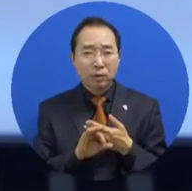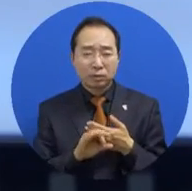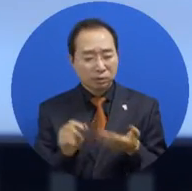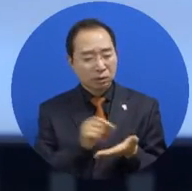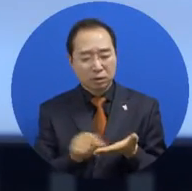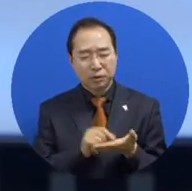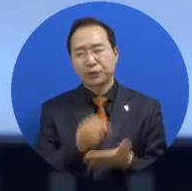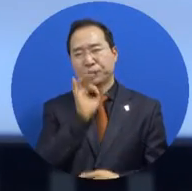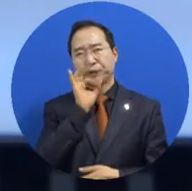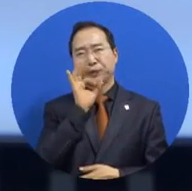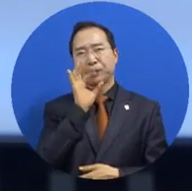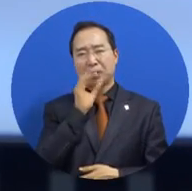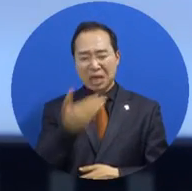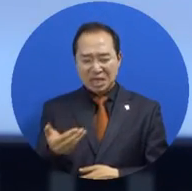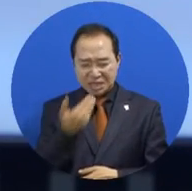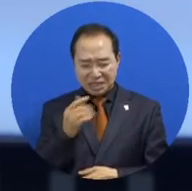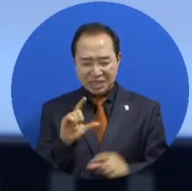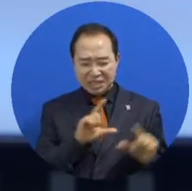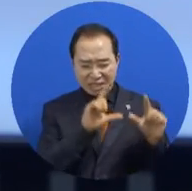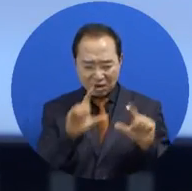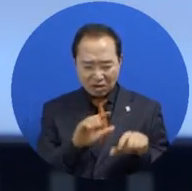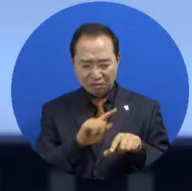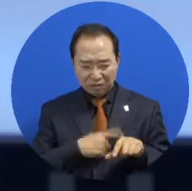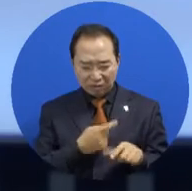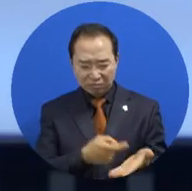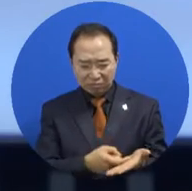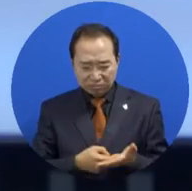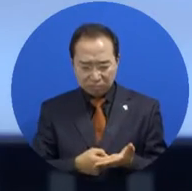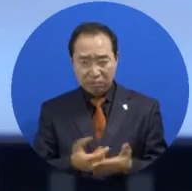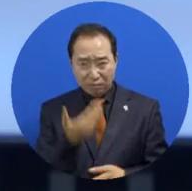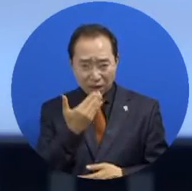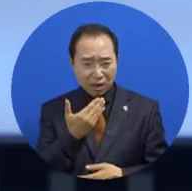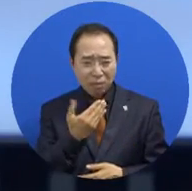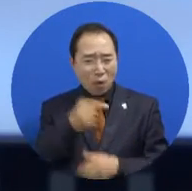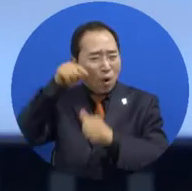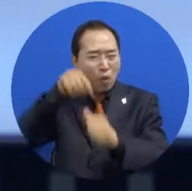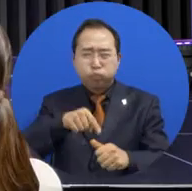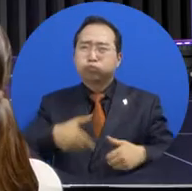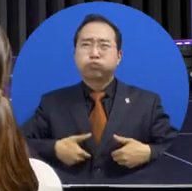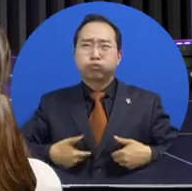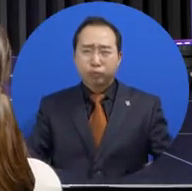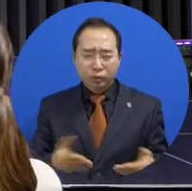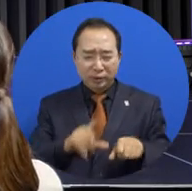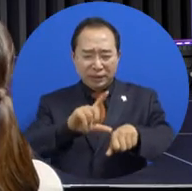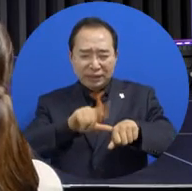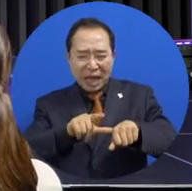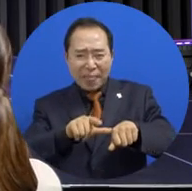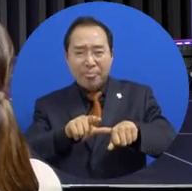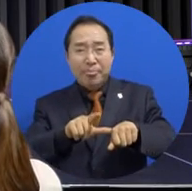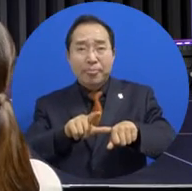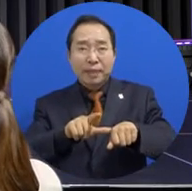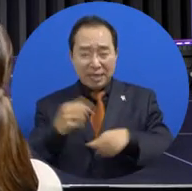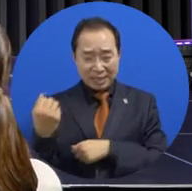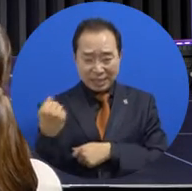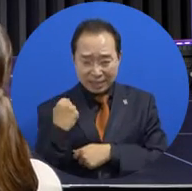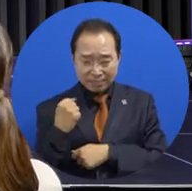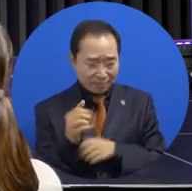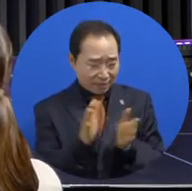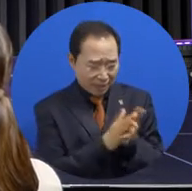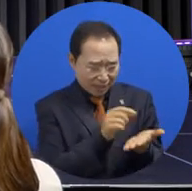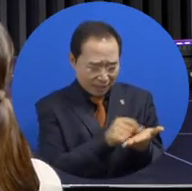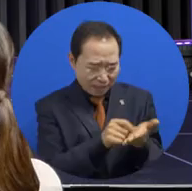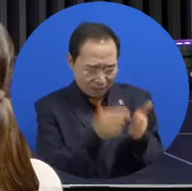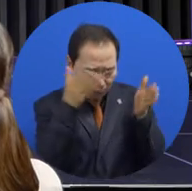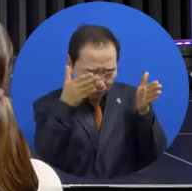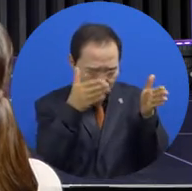조절해야죠, 당연히. 그 뭐 술을 먹지 마라 뭐 이런 얘기를 할 필요도 없어요. 스스로 그 시간과 에너지가